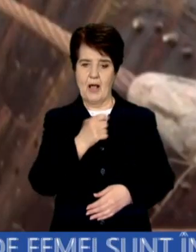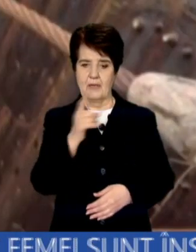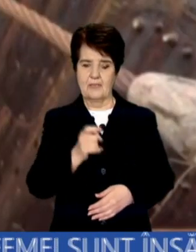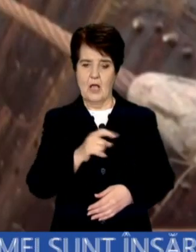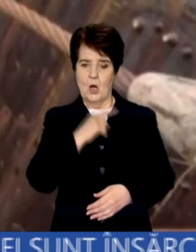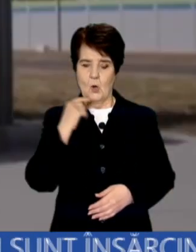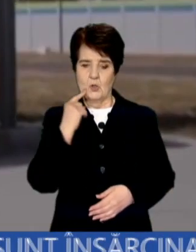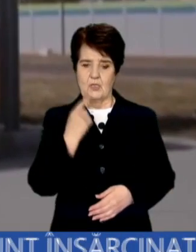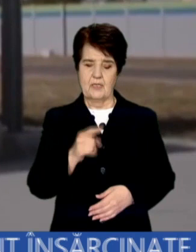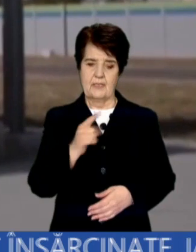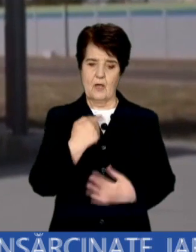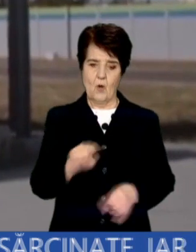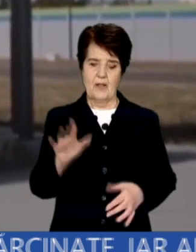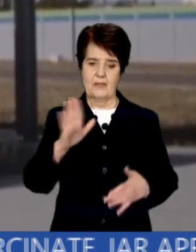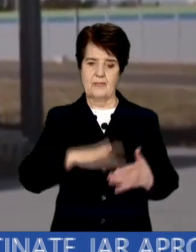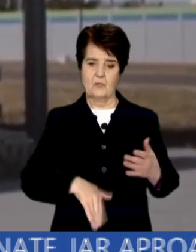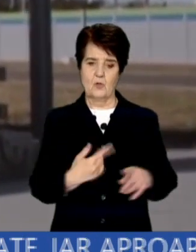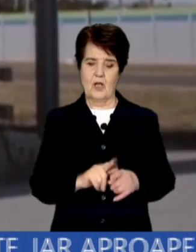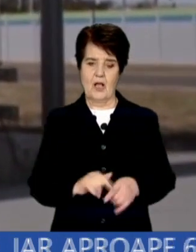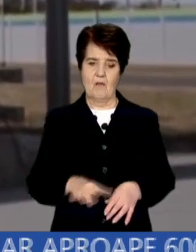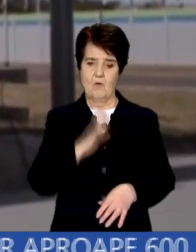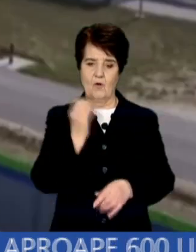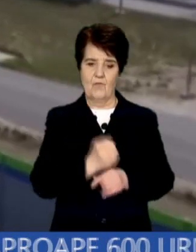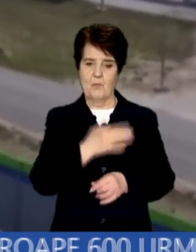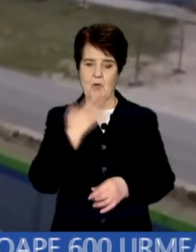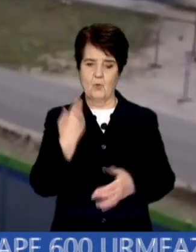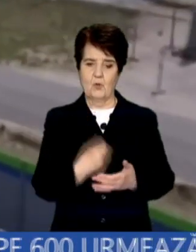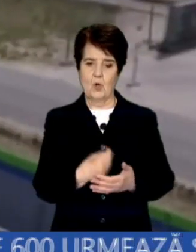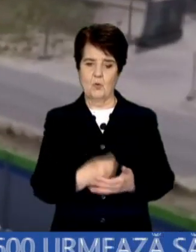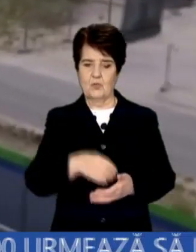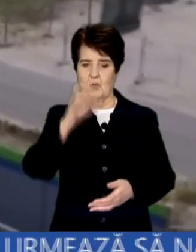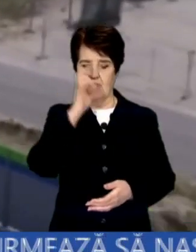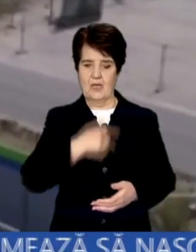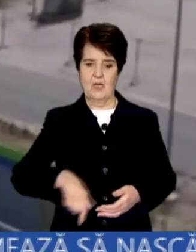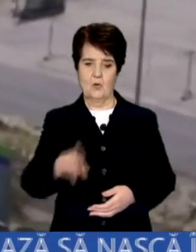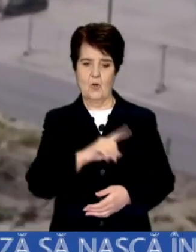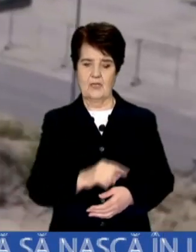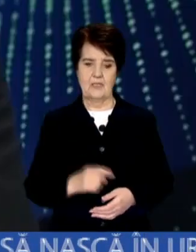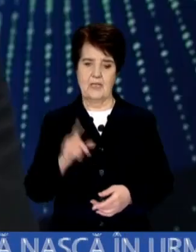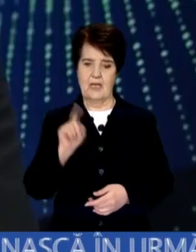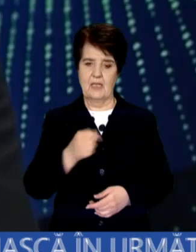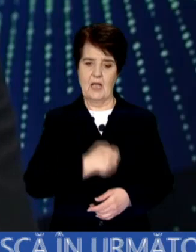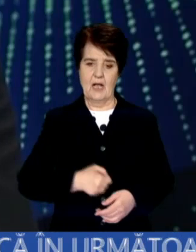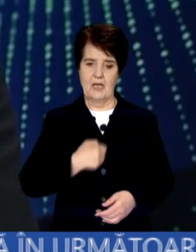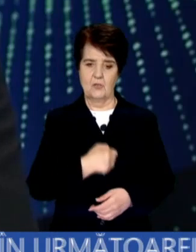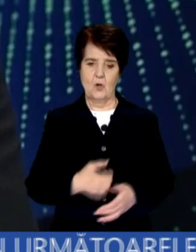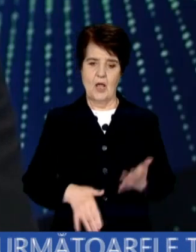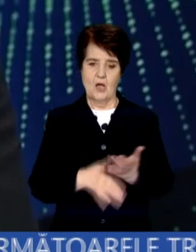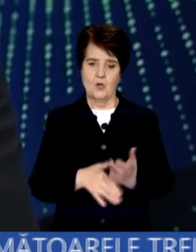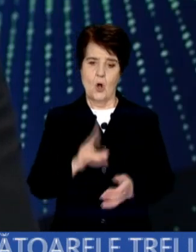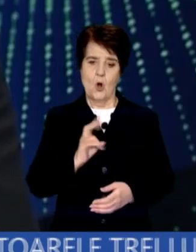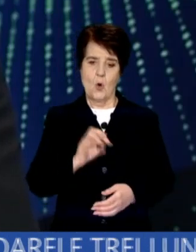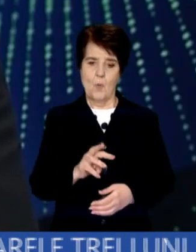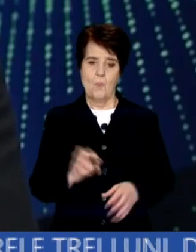rusești sau impune altă sancțiune care vor provoca mai multe costuri țării noastre decât agresor lui îi ajutăm Cum putem